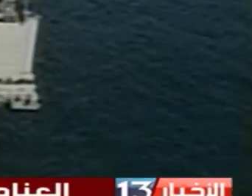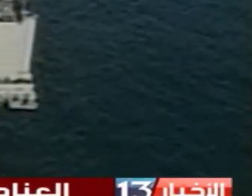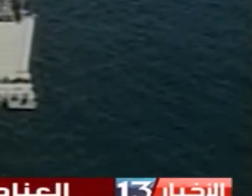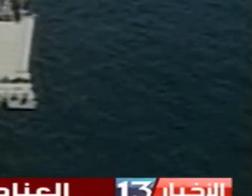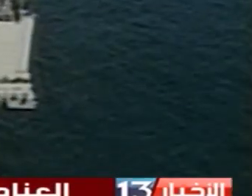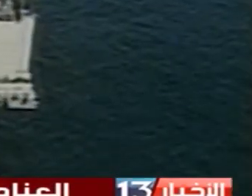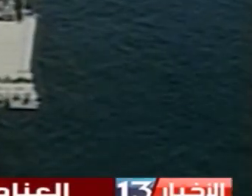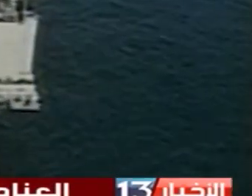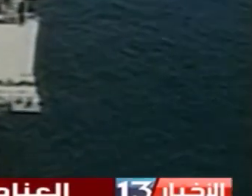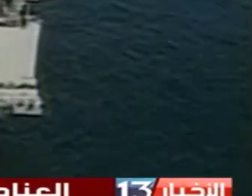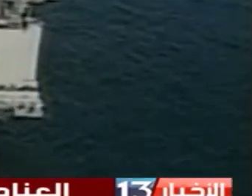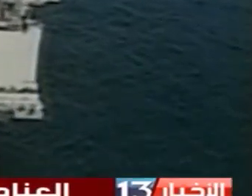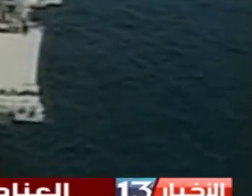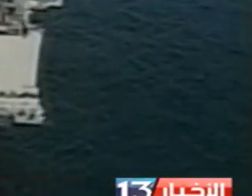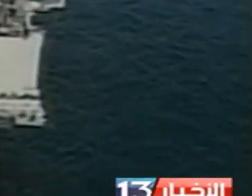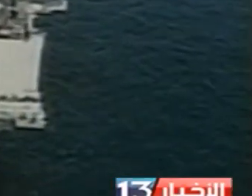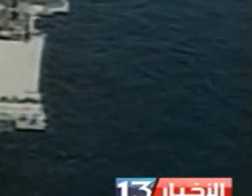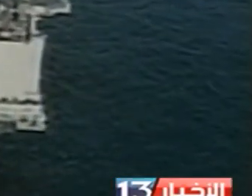المتحده